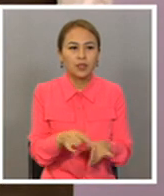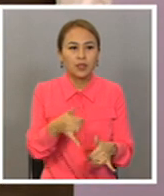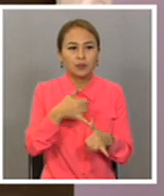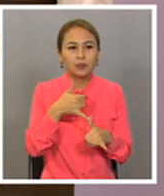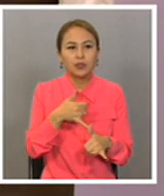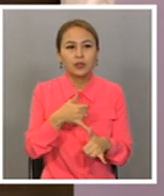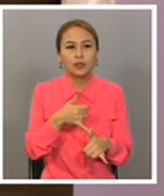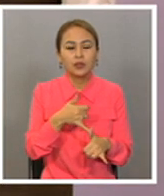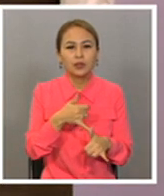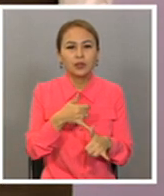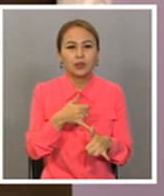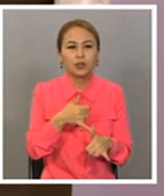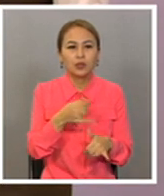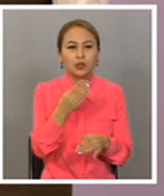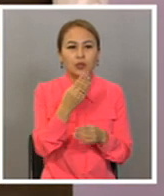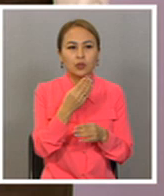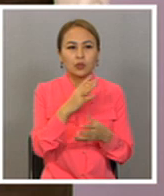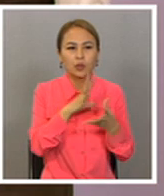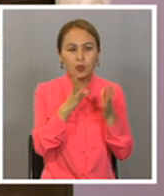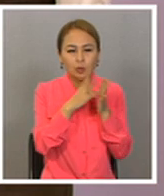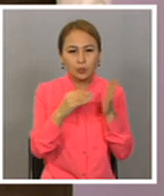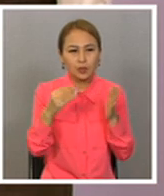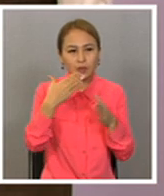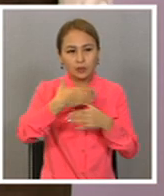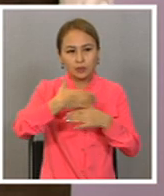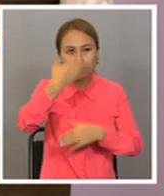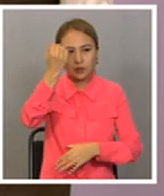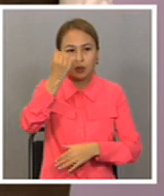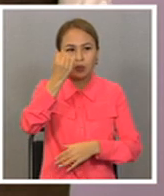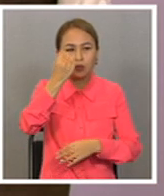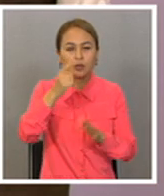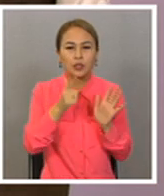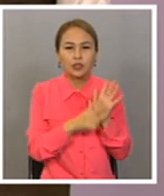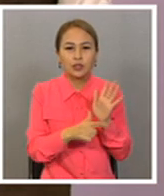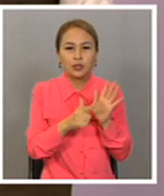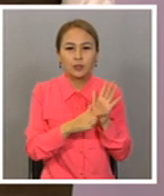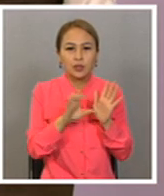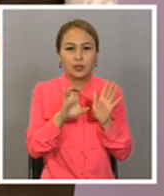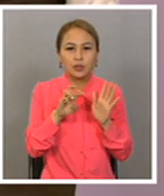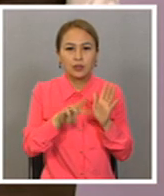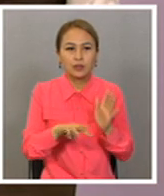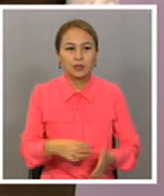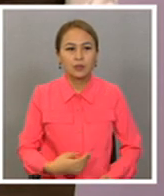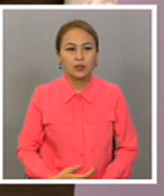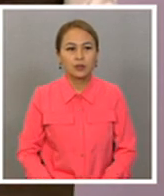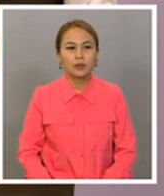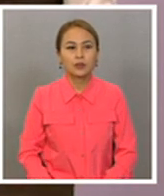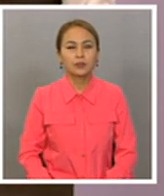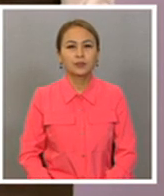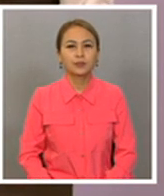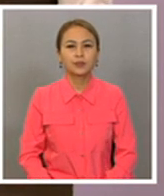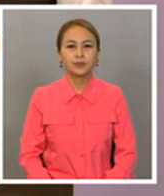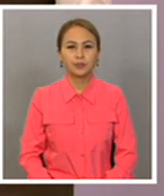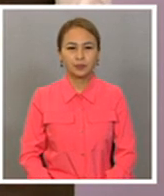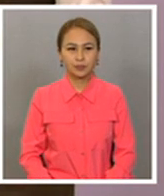Биік, шошақ төбелі, ұзындығы 70